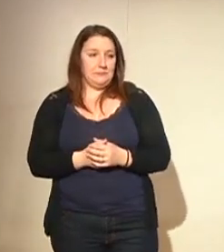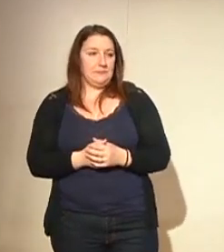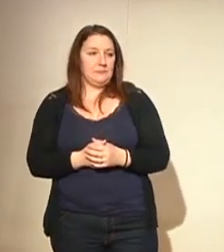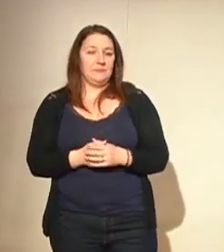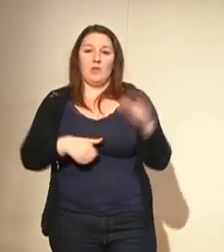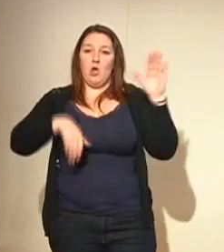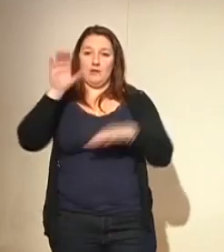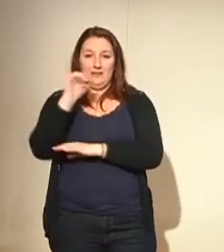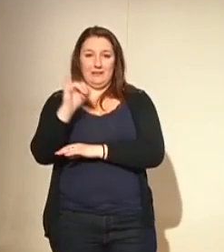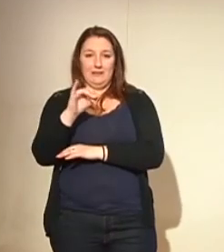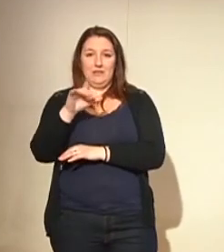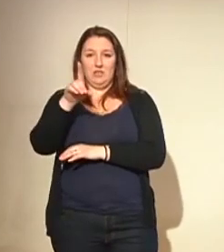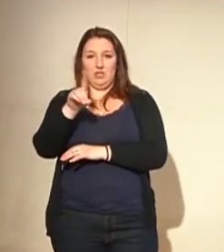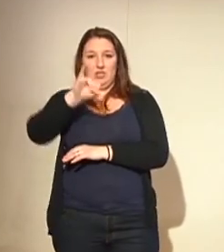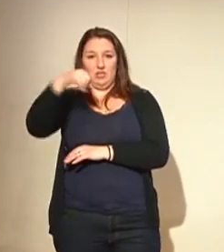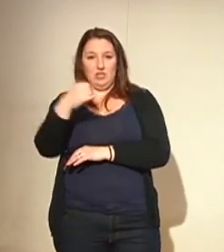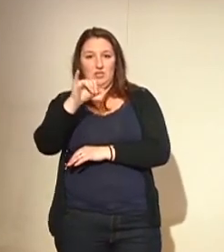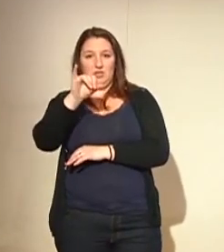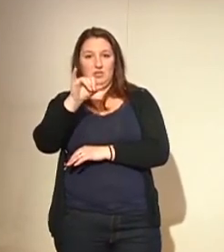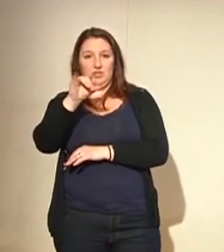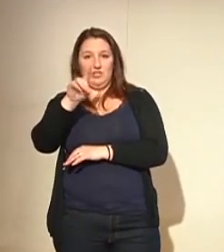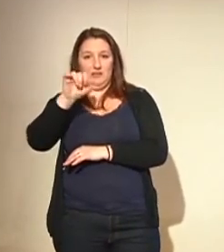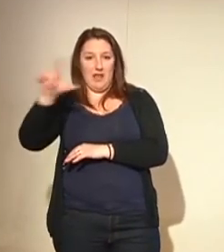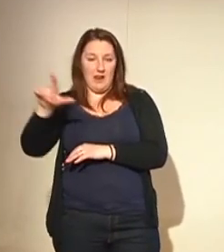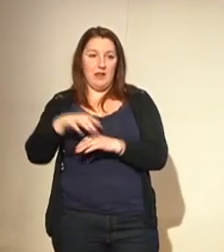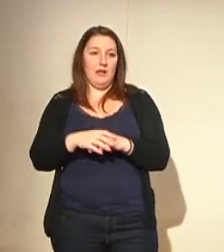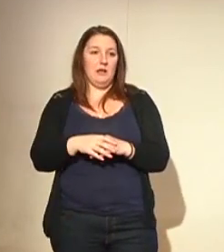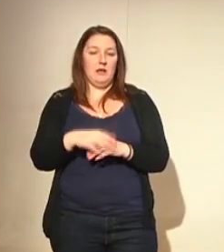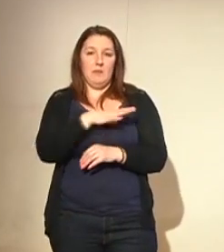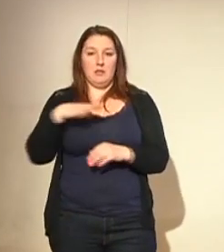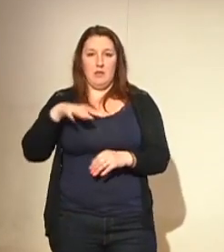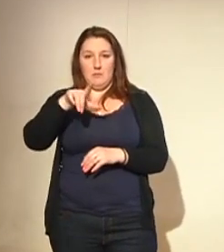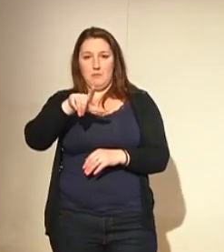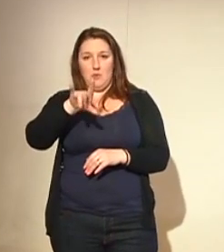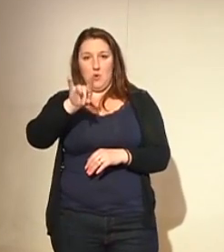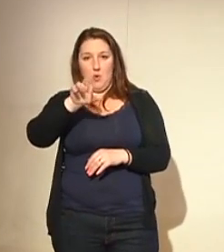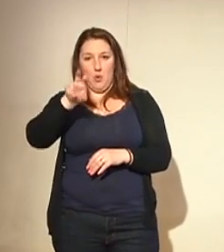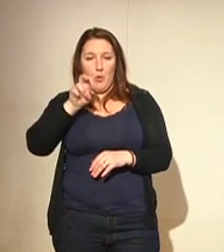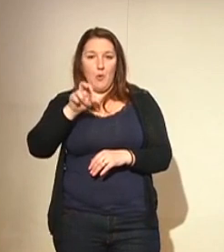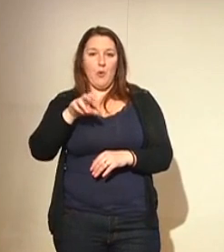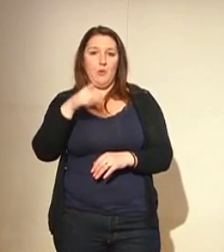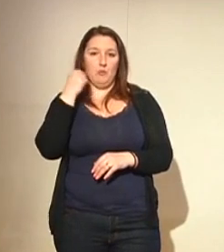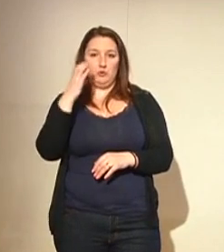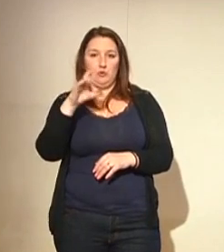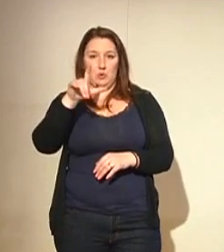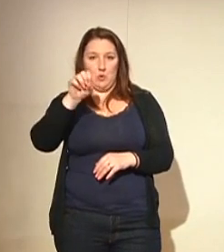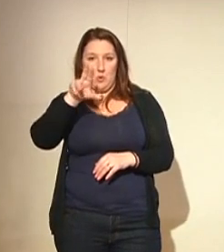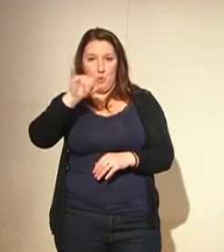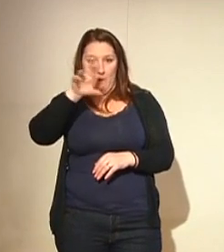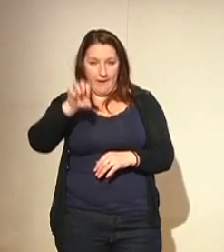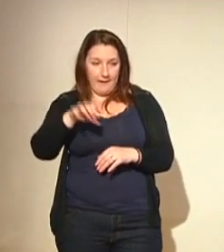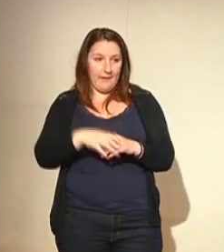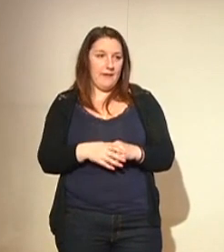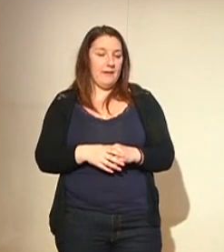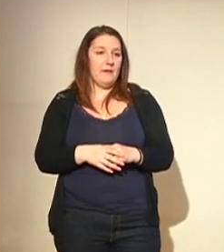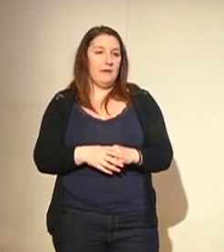son candidat madame Gilel monsieur Leureux madame Leureux monsieur clouer pour le